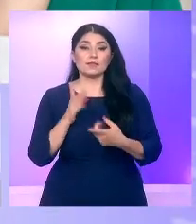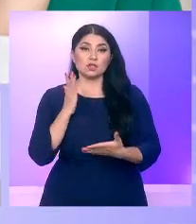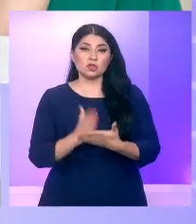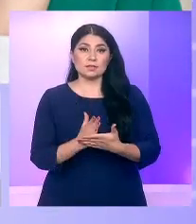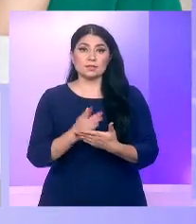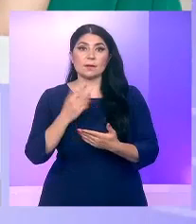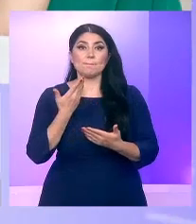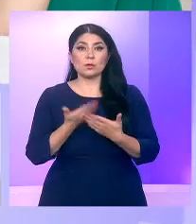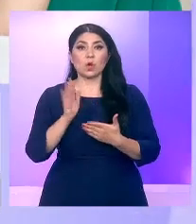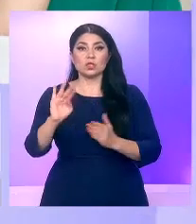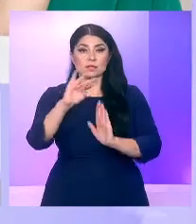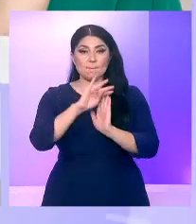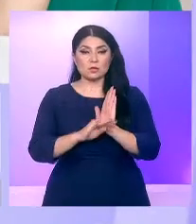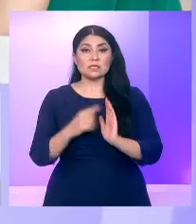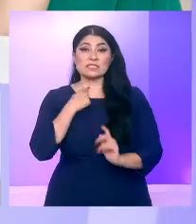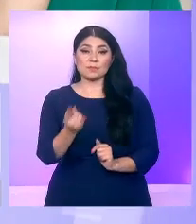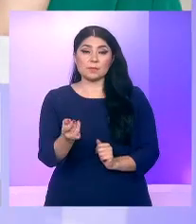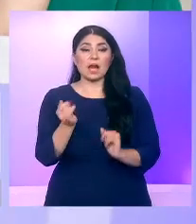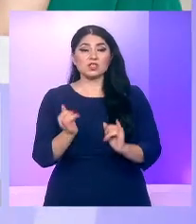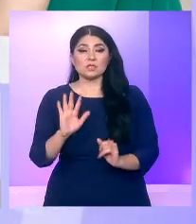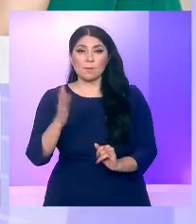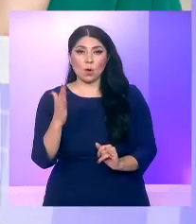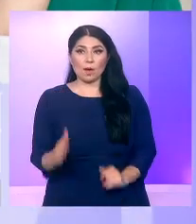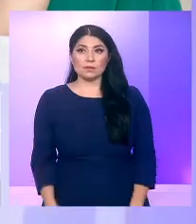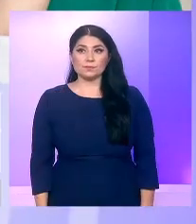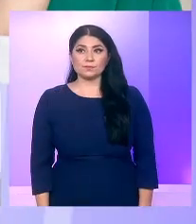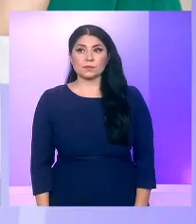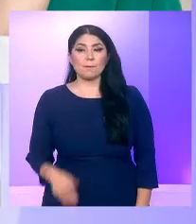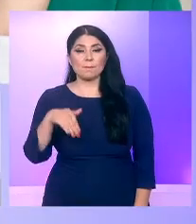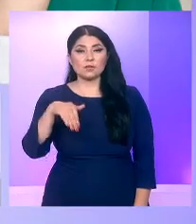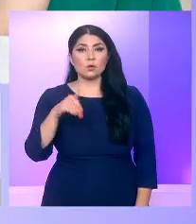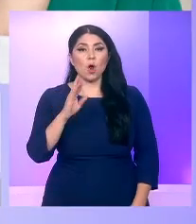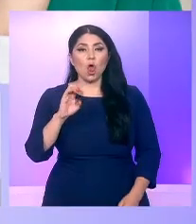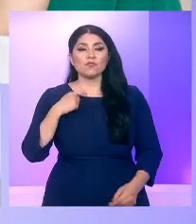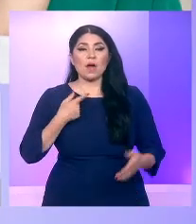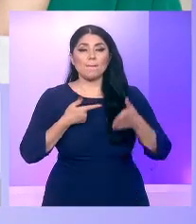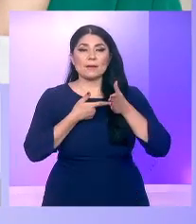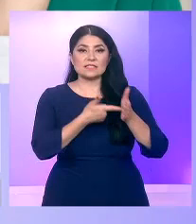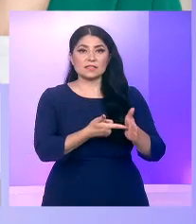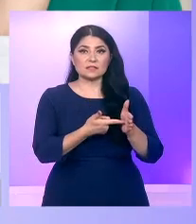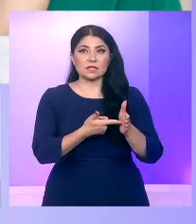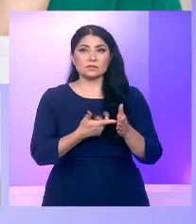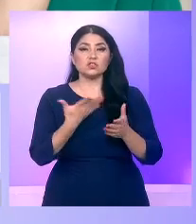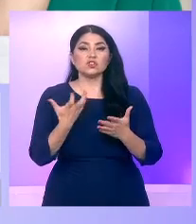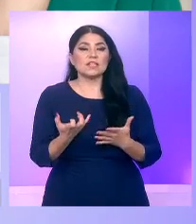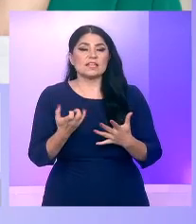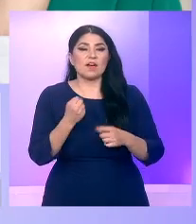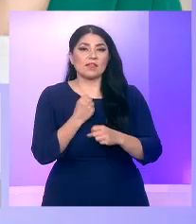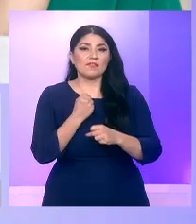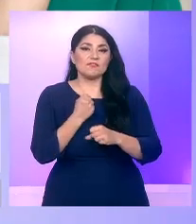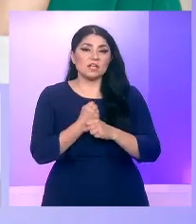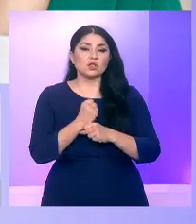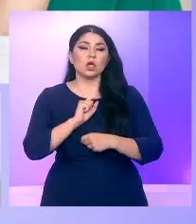în această săptămână cel mai probabil. Va prezenta Marcel Boloș impactul acestor măsuri, susțin